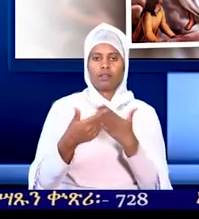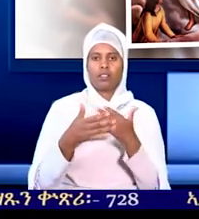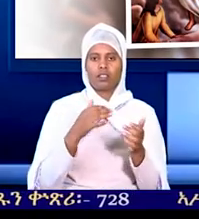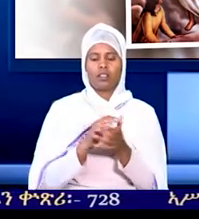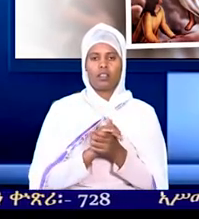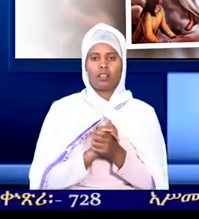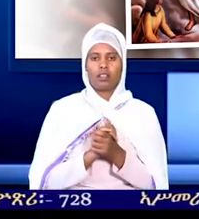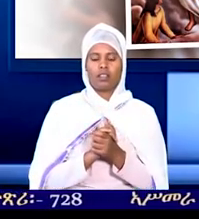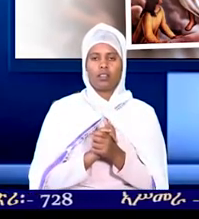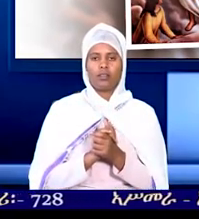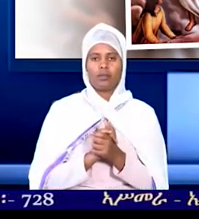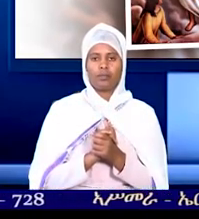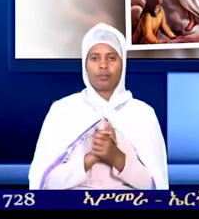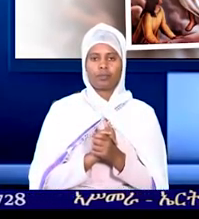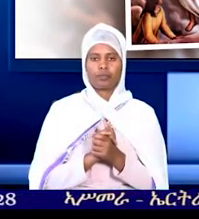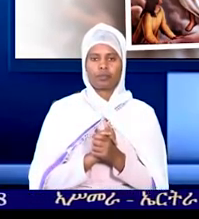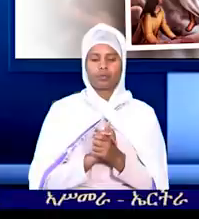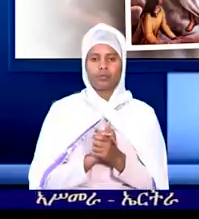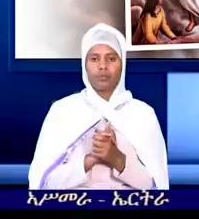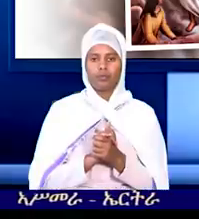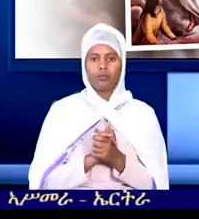ተፈጥረ ብዕለተ ዓርቢ ምስ ተፈጥረ